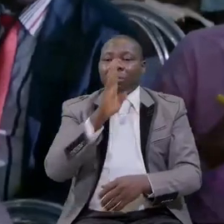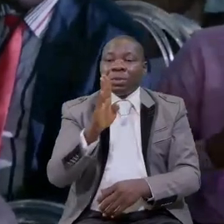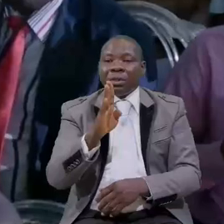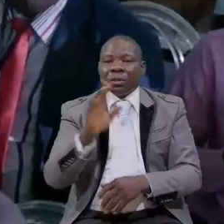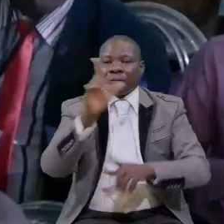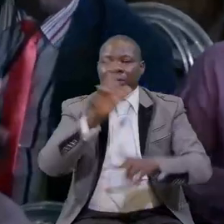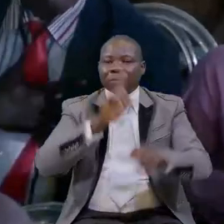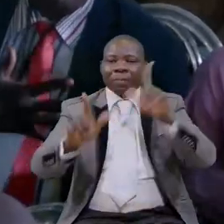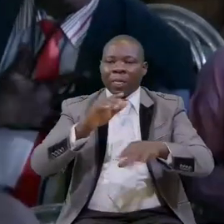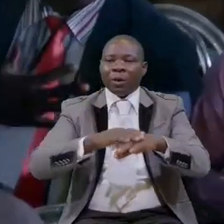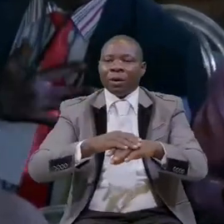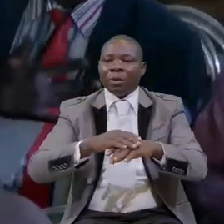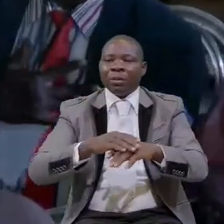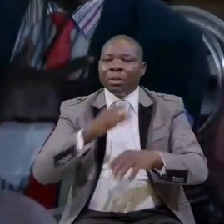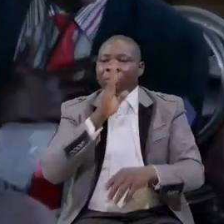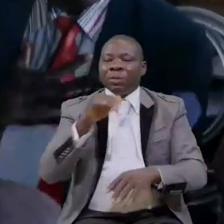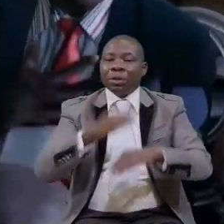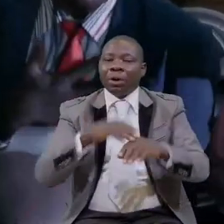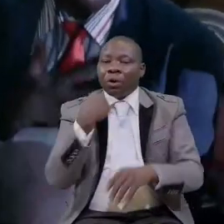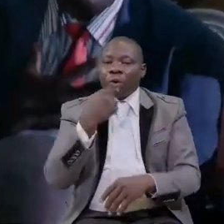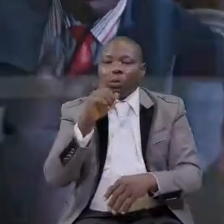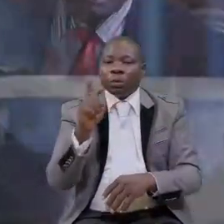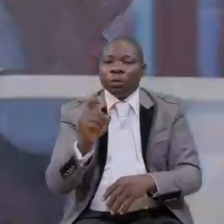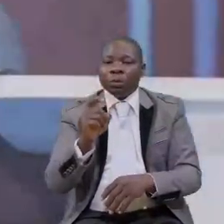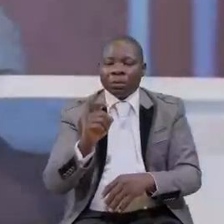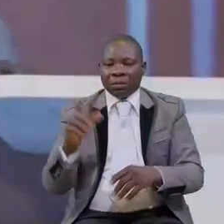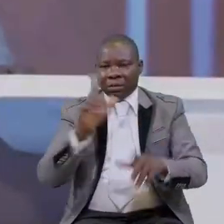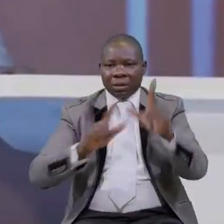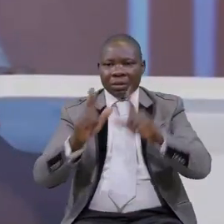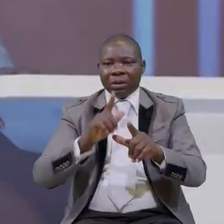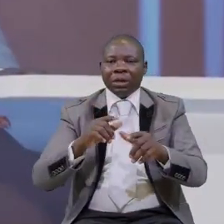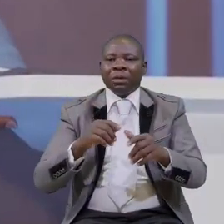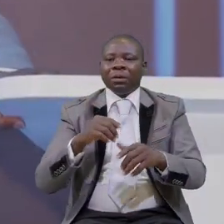Sur moi. Sur moi.